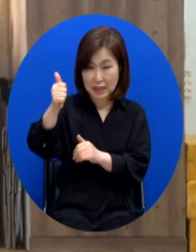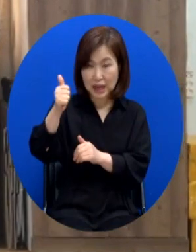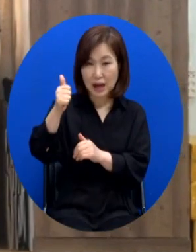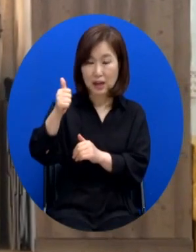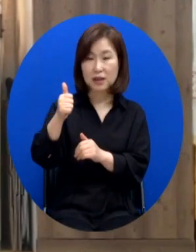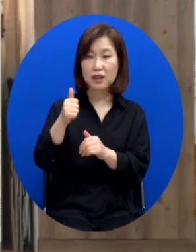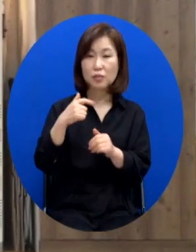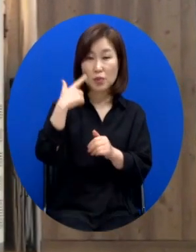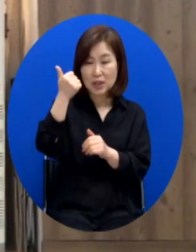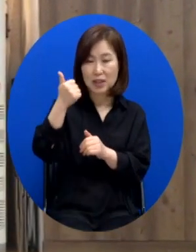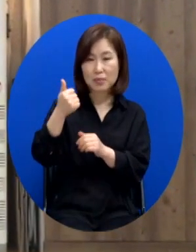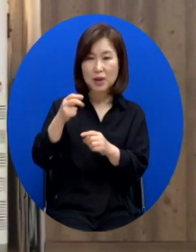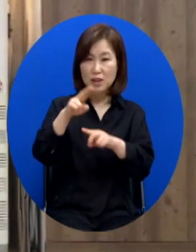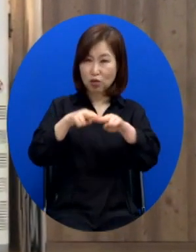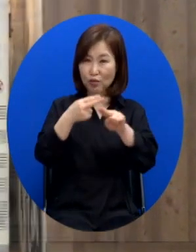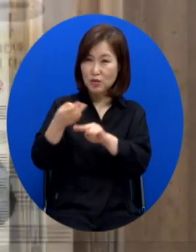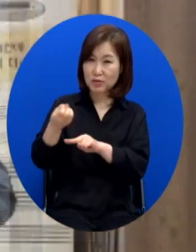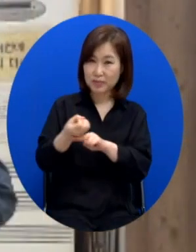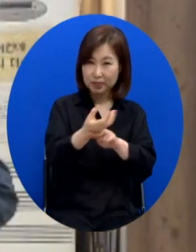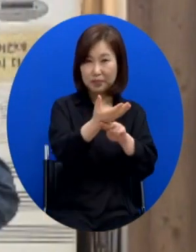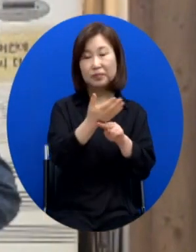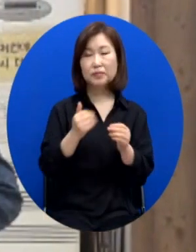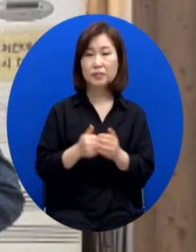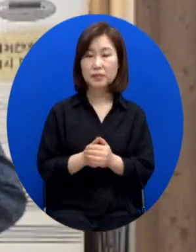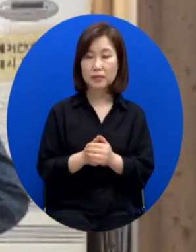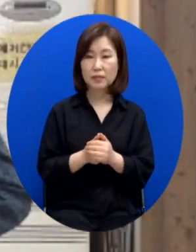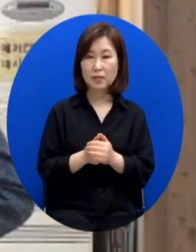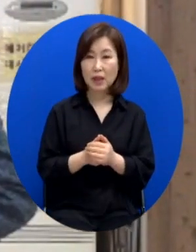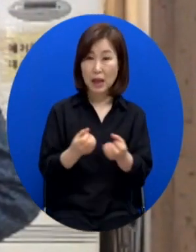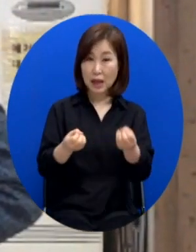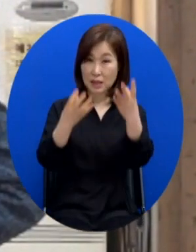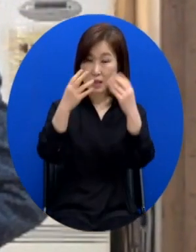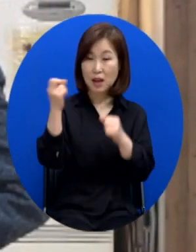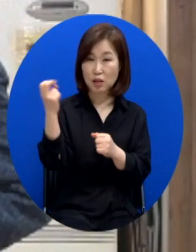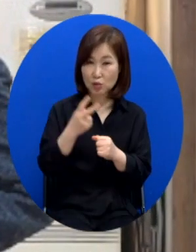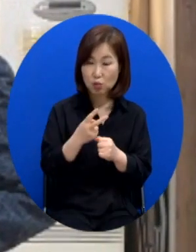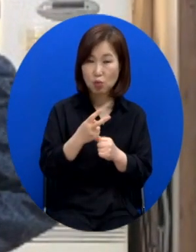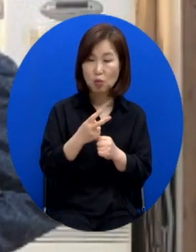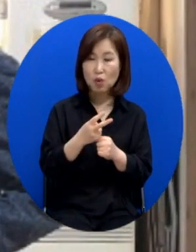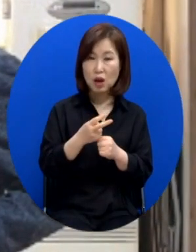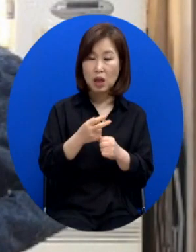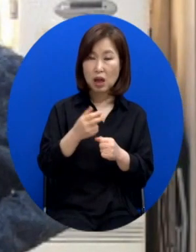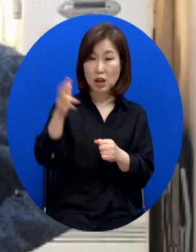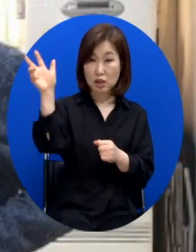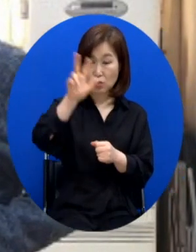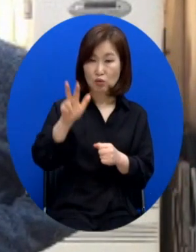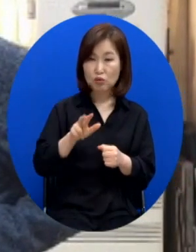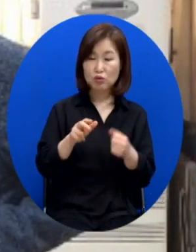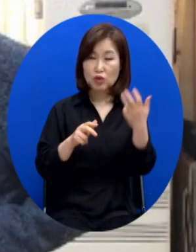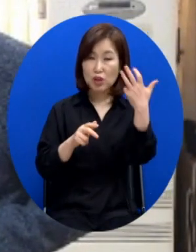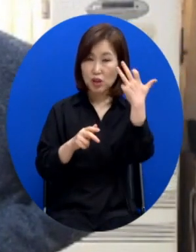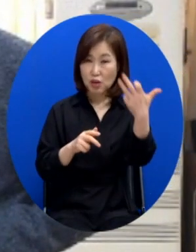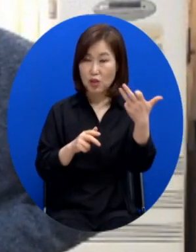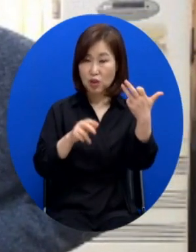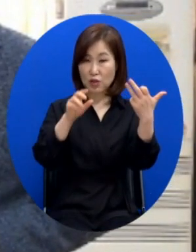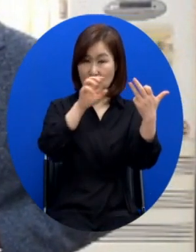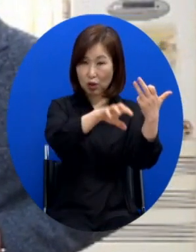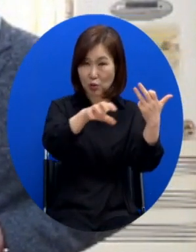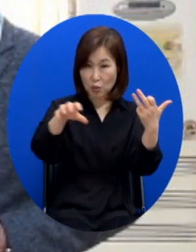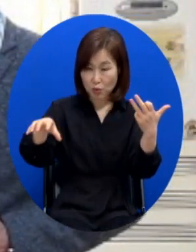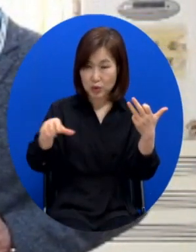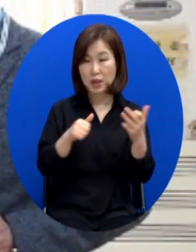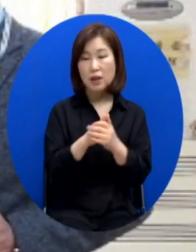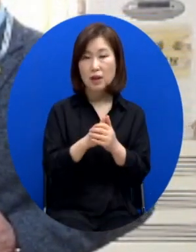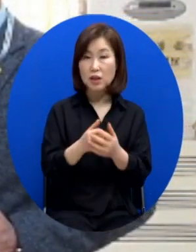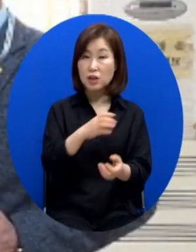선물을 전달했습니다. 예장통합총회는 이날 행사 외에도 전국 18개 지역에서 노숙인과 함께하는 성탄